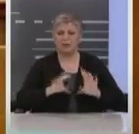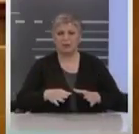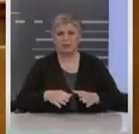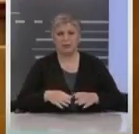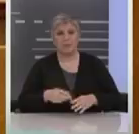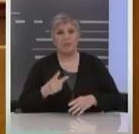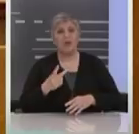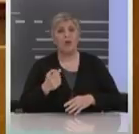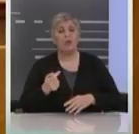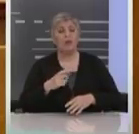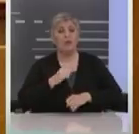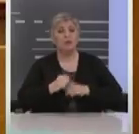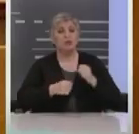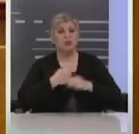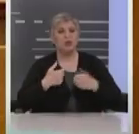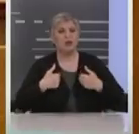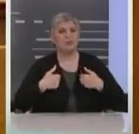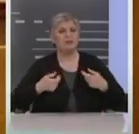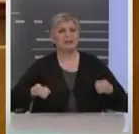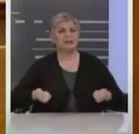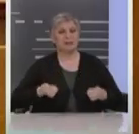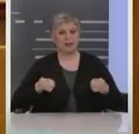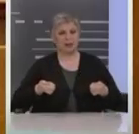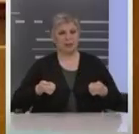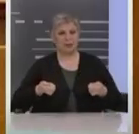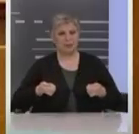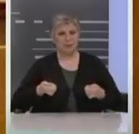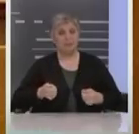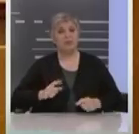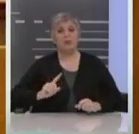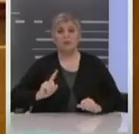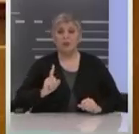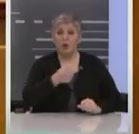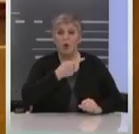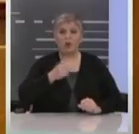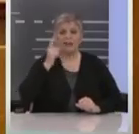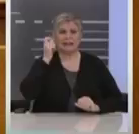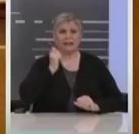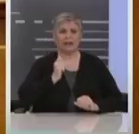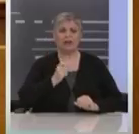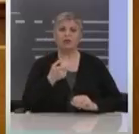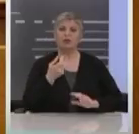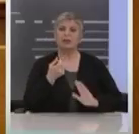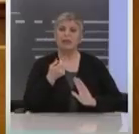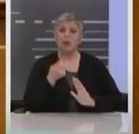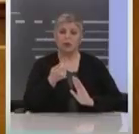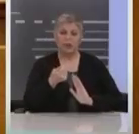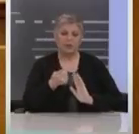κυβέρνηση. Και παρά τις γνωστές σε όλους ασφιχτικές δημοσιονομικές